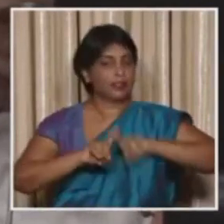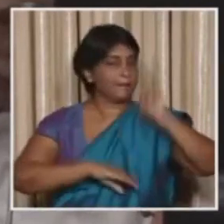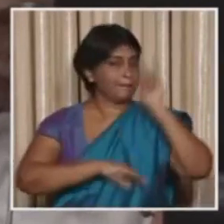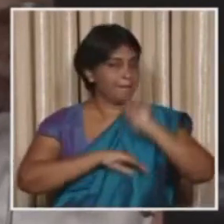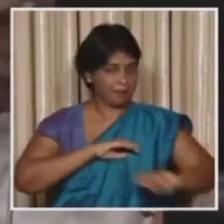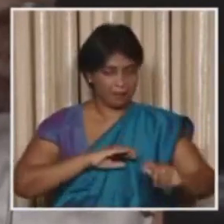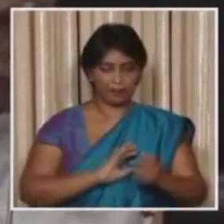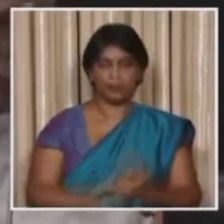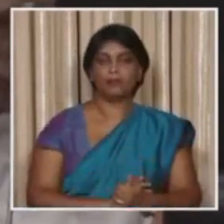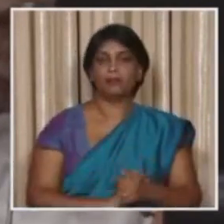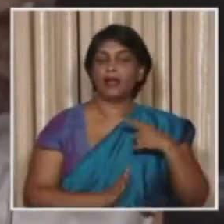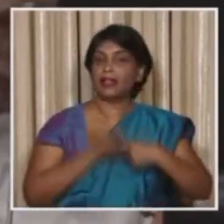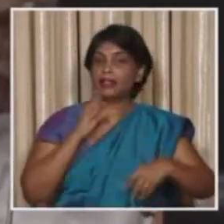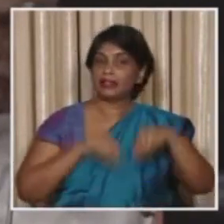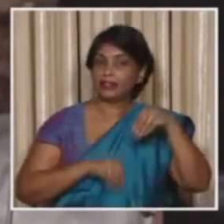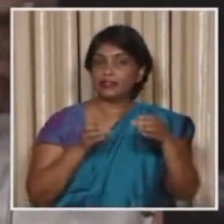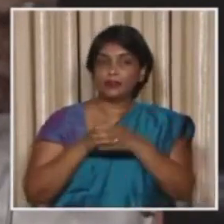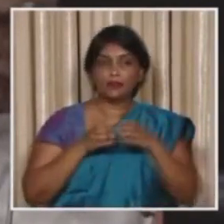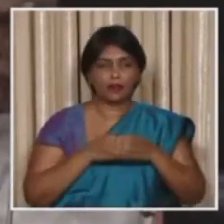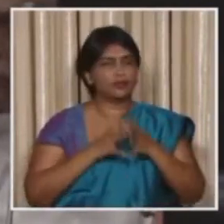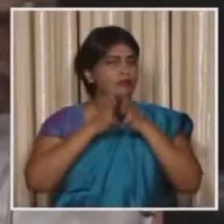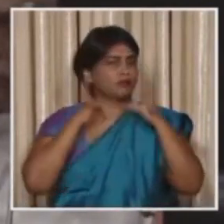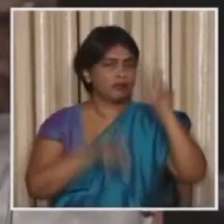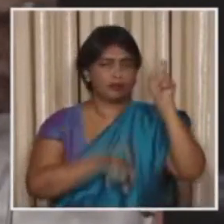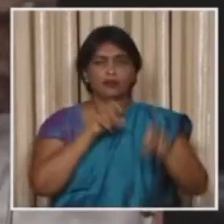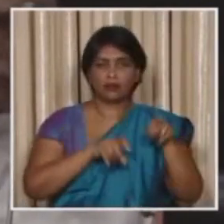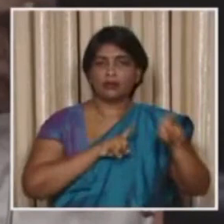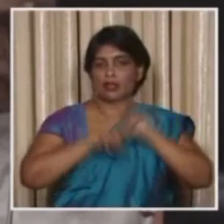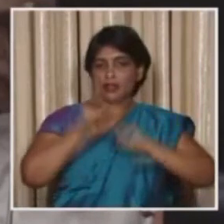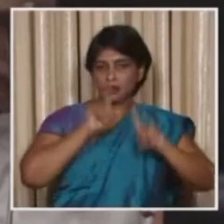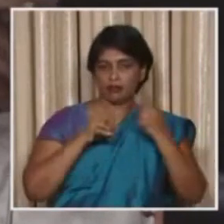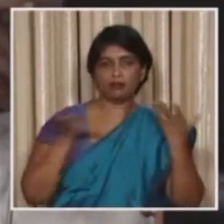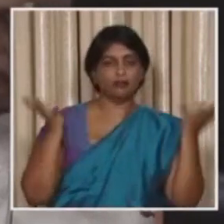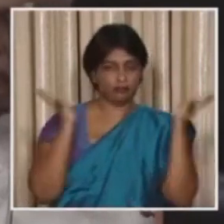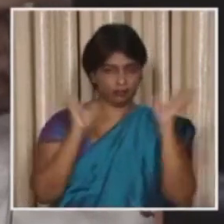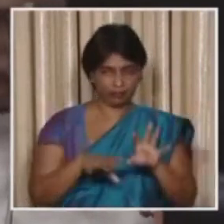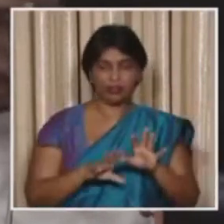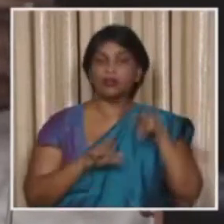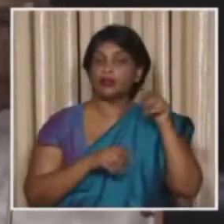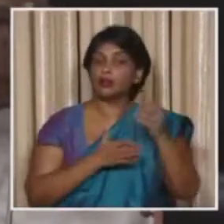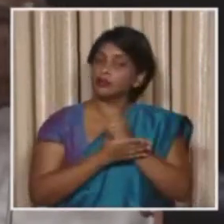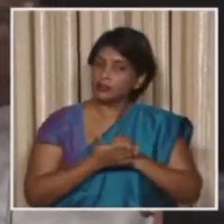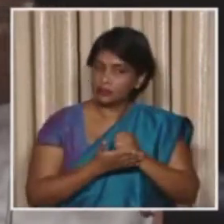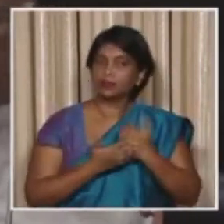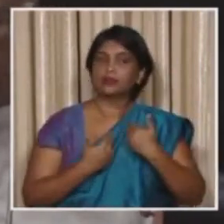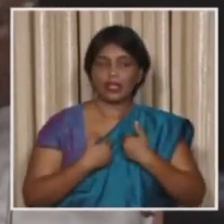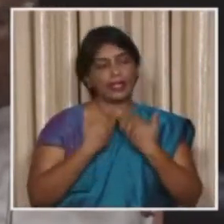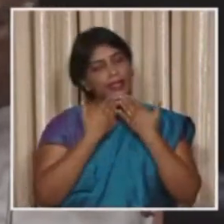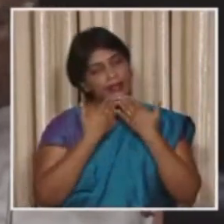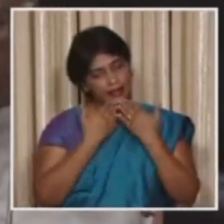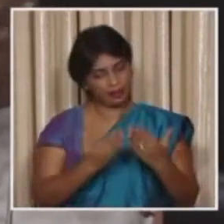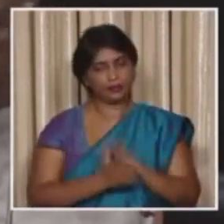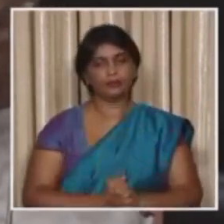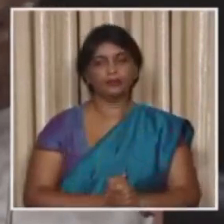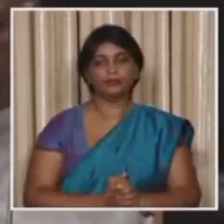சங்விதானே கரே தேசபாலன பக்ஷ கணனாவுக நியோஜிதியான் ஏ சமுலுவட்ட சகபாகி உனா ஏ சிறு தினாட்டம மம்ம ஸ்துதிவந்த